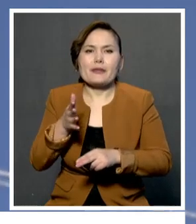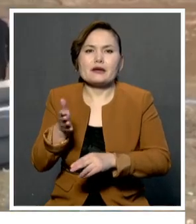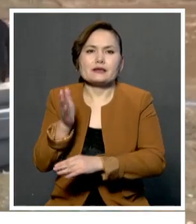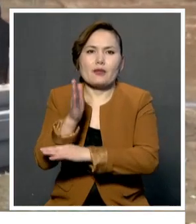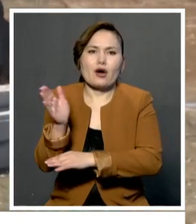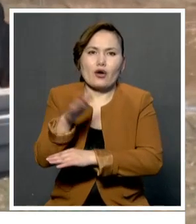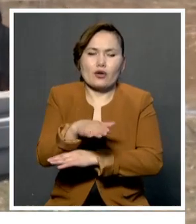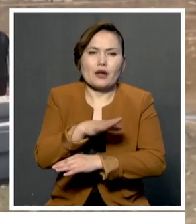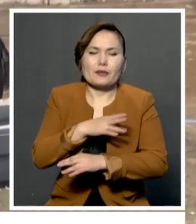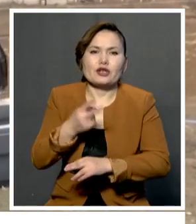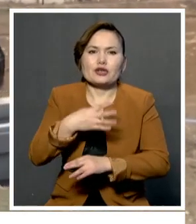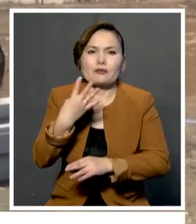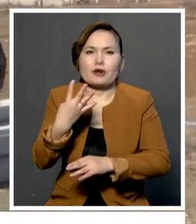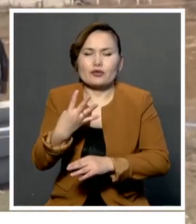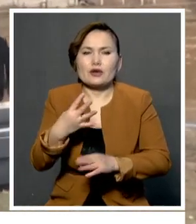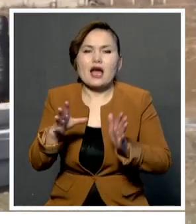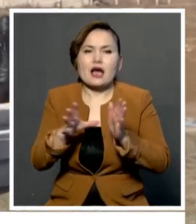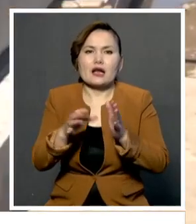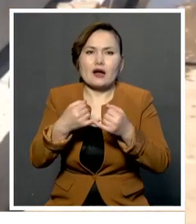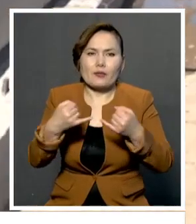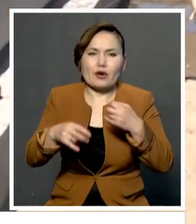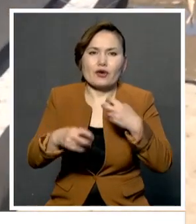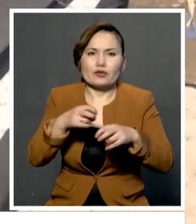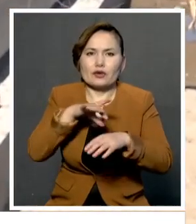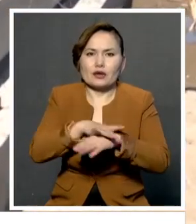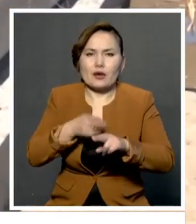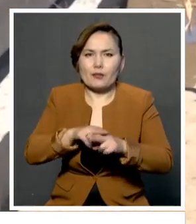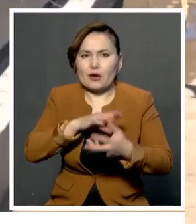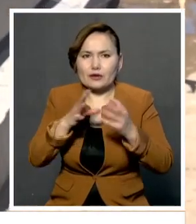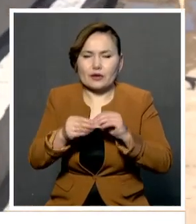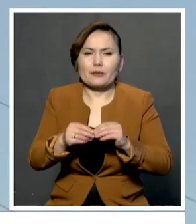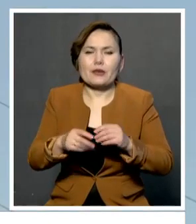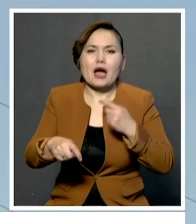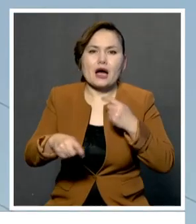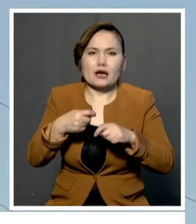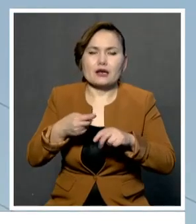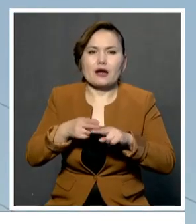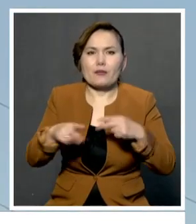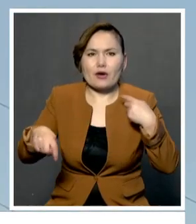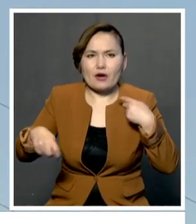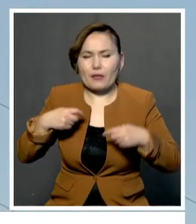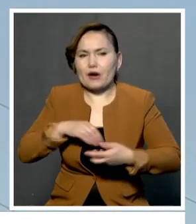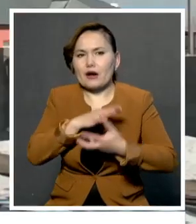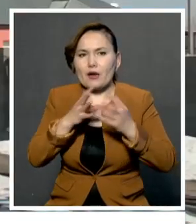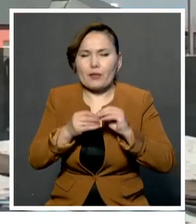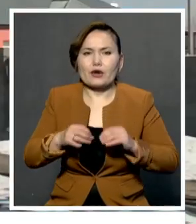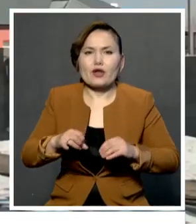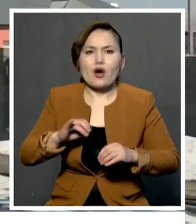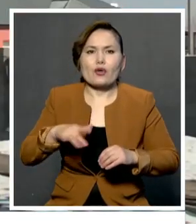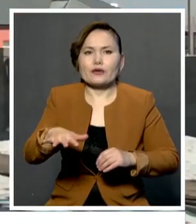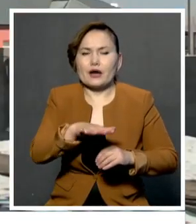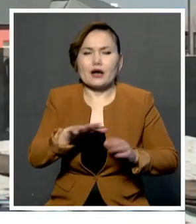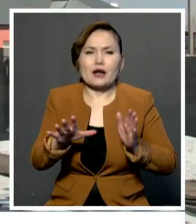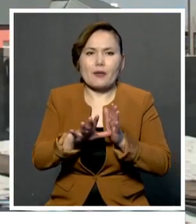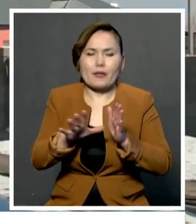24 желі үзілген. Қазір 1450 баған жаңадан қойылып, 18 желі қосылды. Келтірілген шығын көлемі де есептеліп жатыр. Оңтүстік жарық мекемесіне